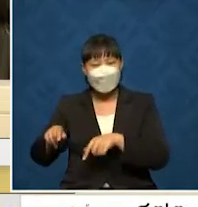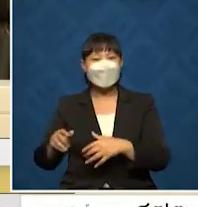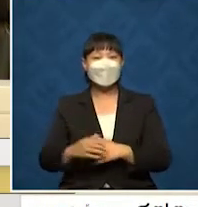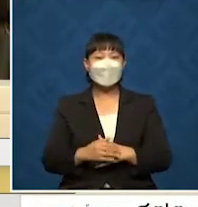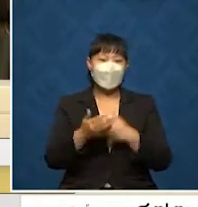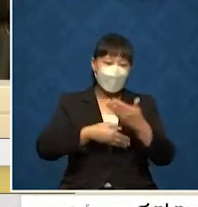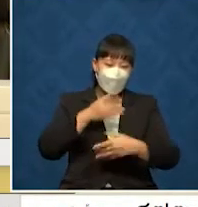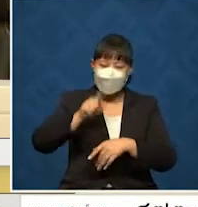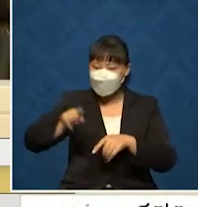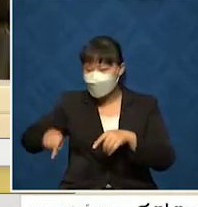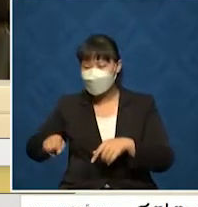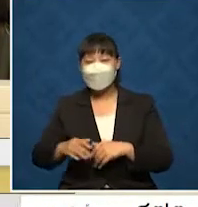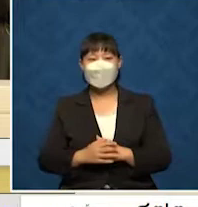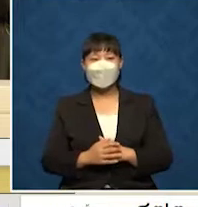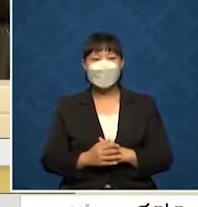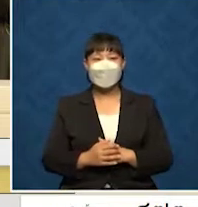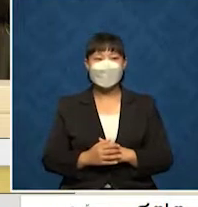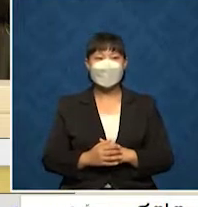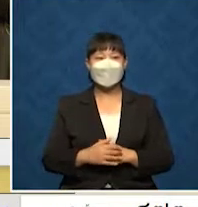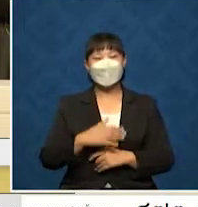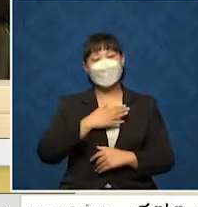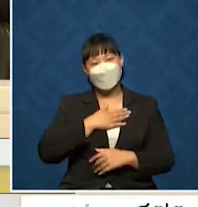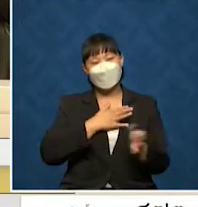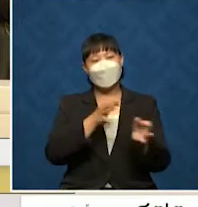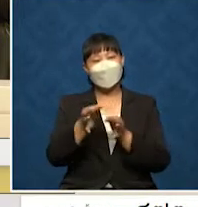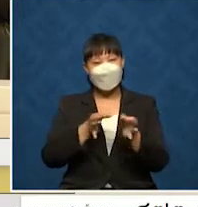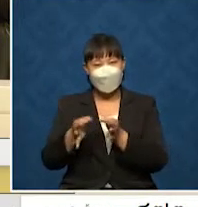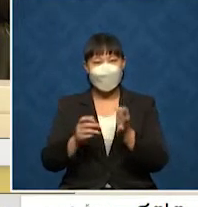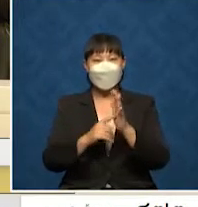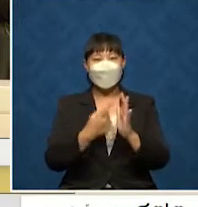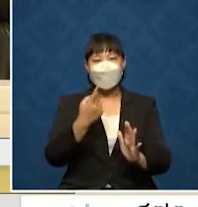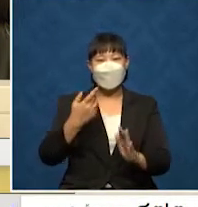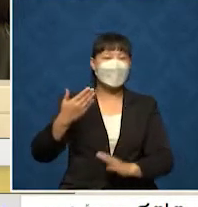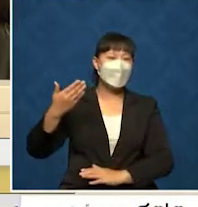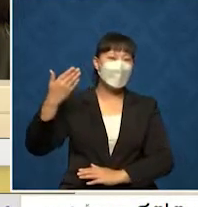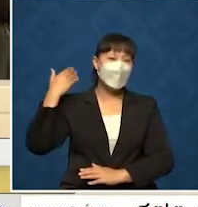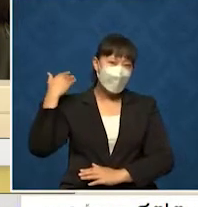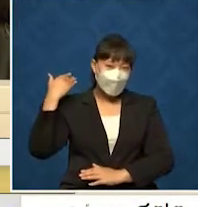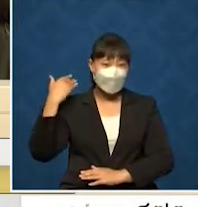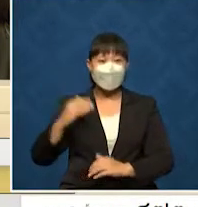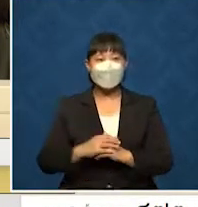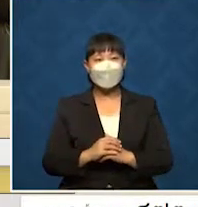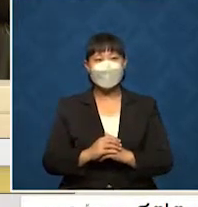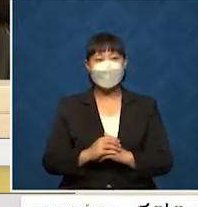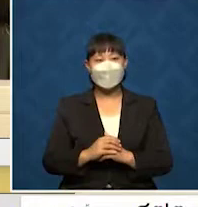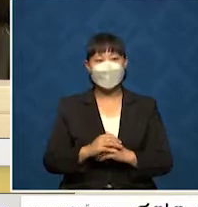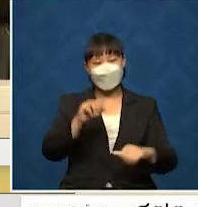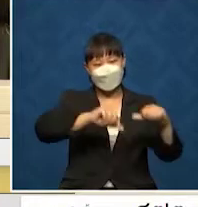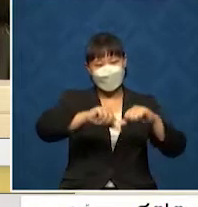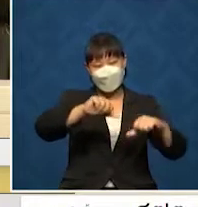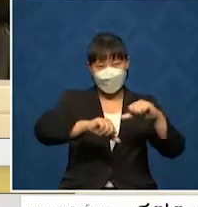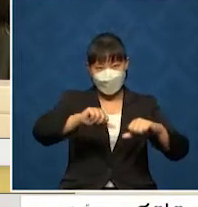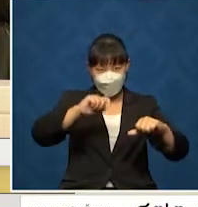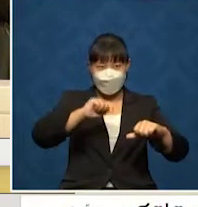ากเรียนอย่างนี้ครับว่าในระยะเวลาต้นๆในอดีตสารเคมีหรือสารตั้